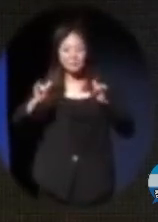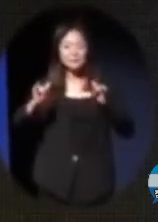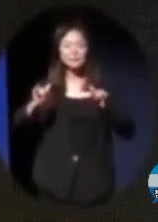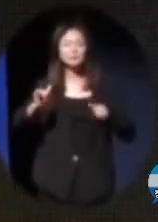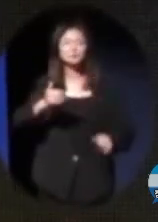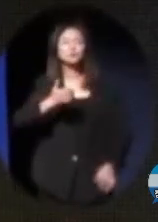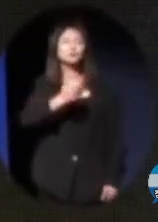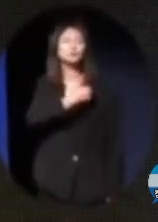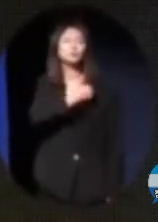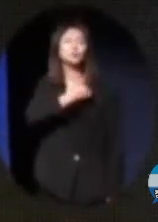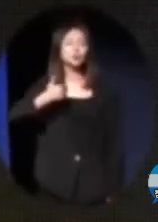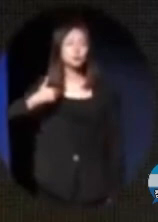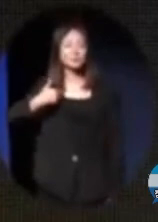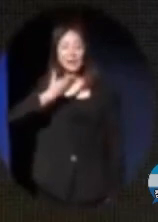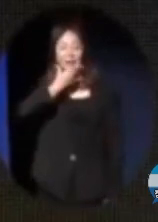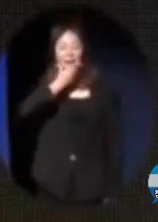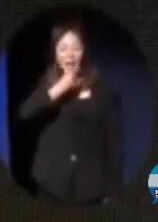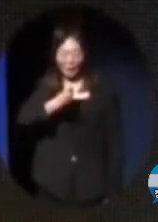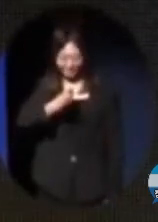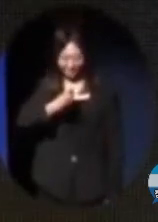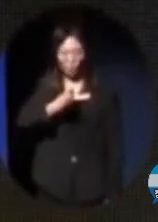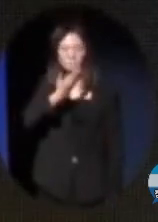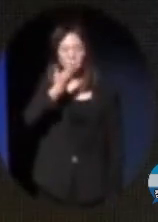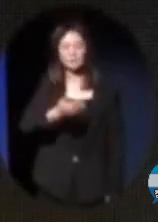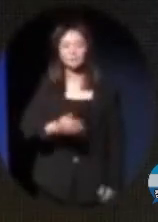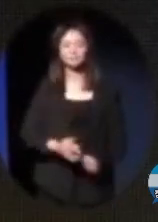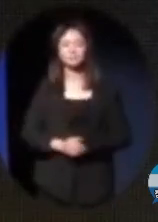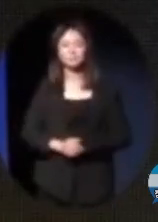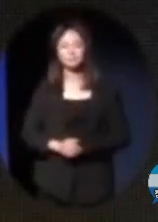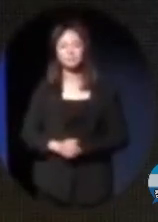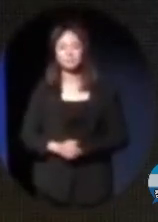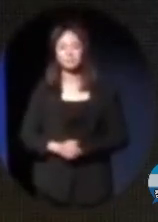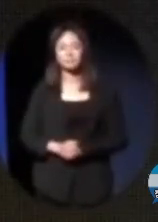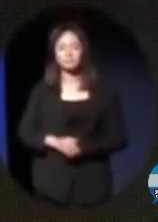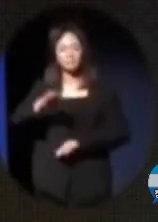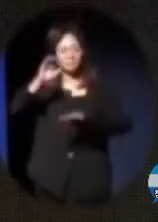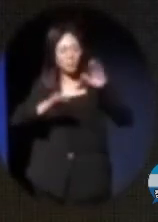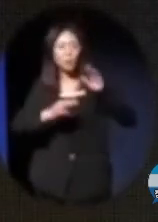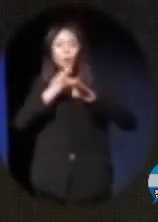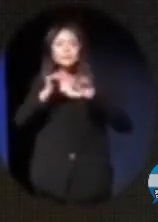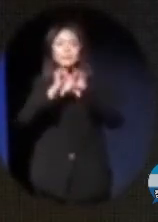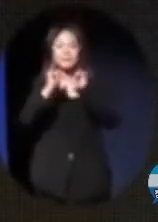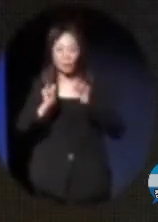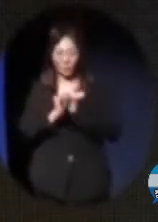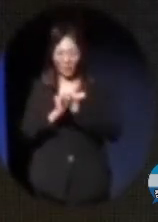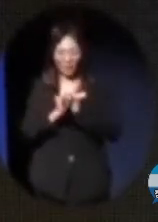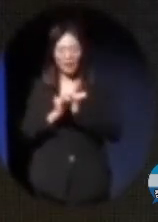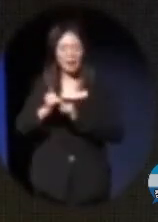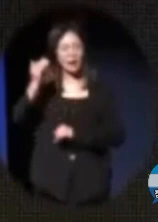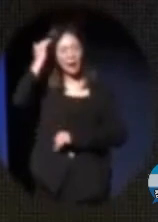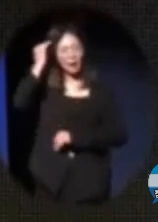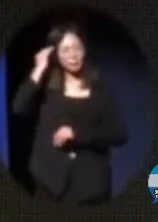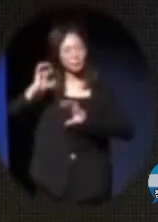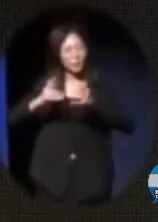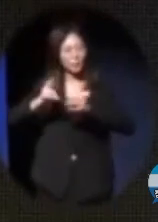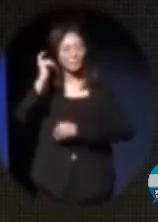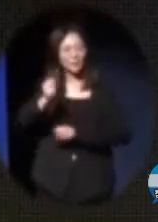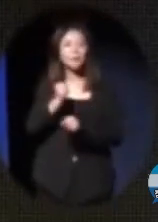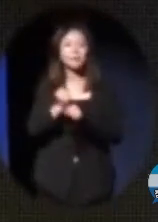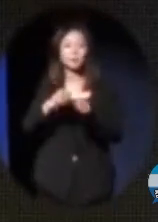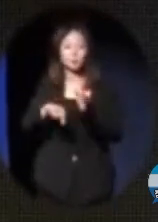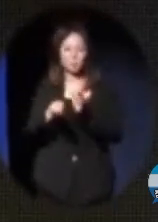충분히 행복하게 살 자격이 있습니다. 격차 없는 사회, 강한 대한민국 실현을